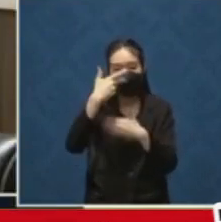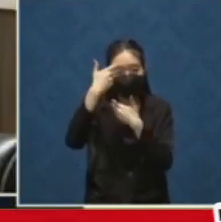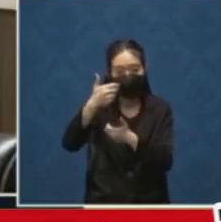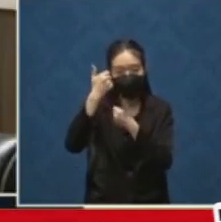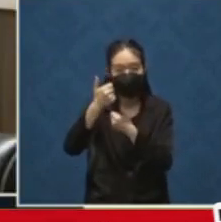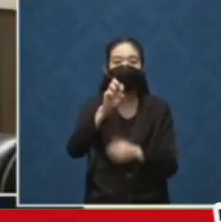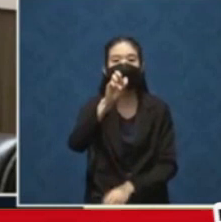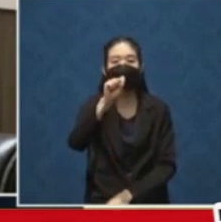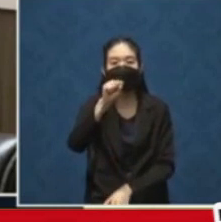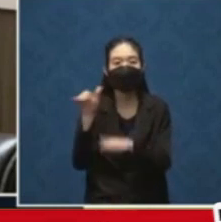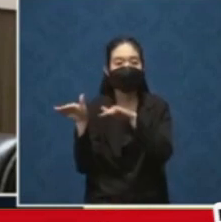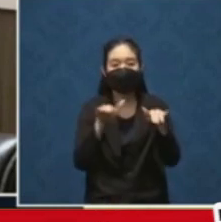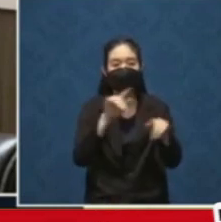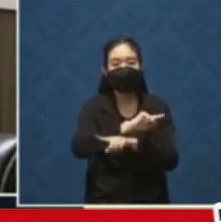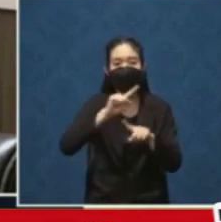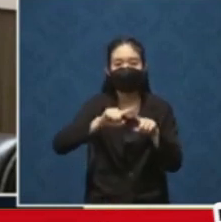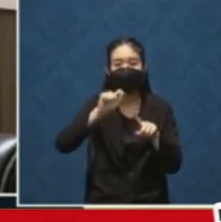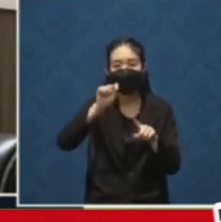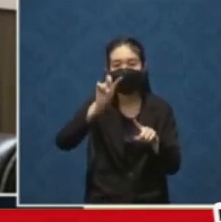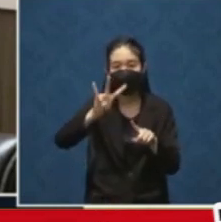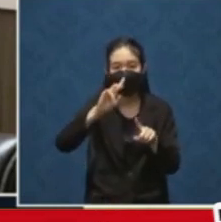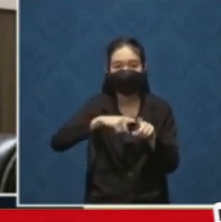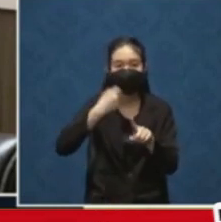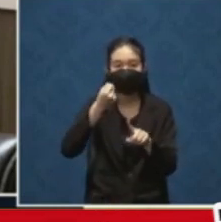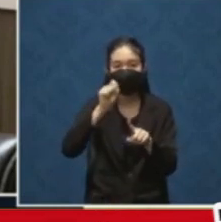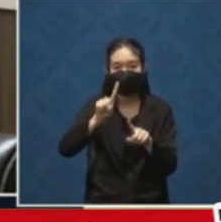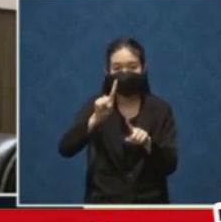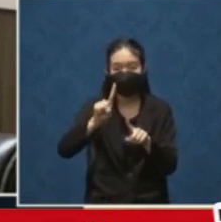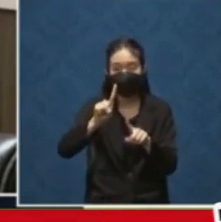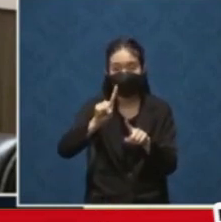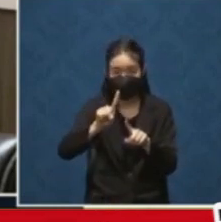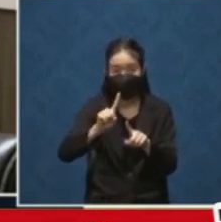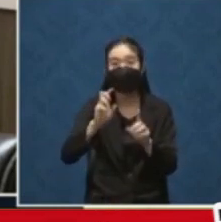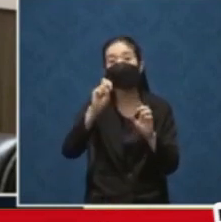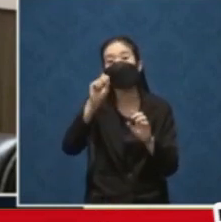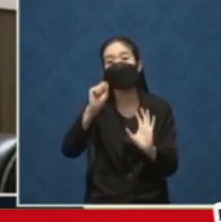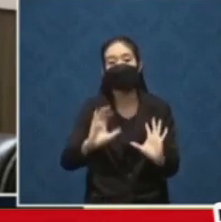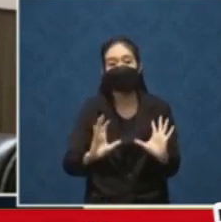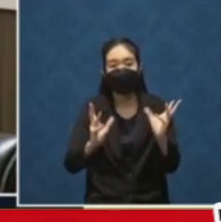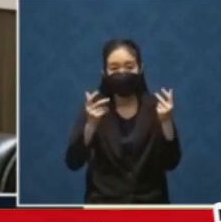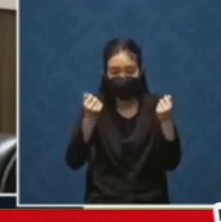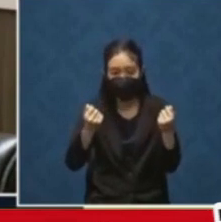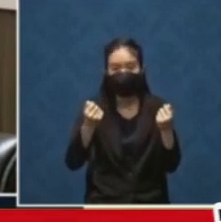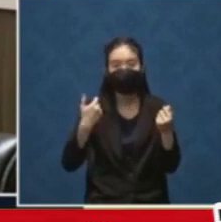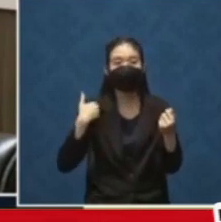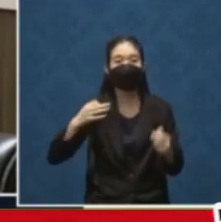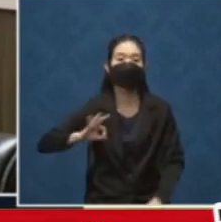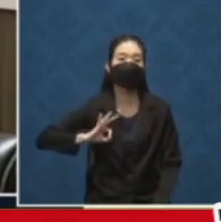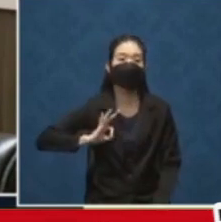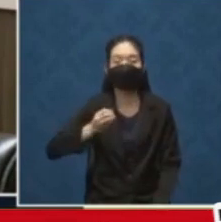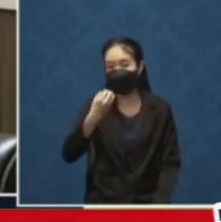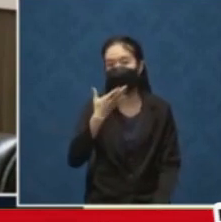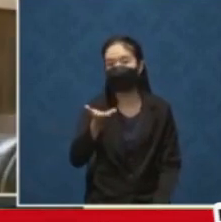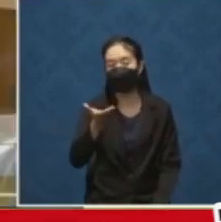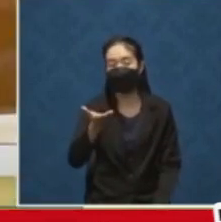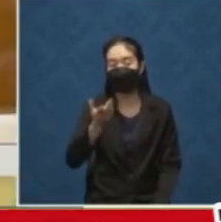ี่เข้มารบการสอบพร้มกัน ในวิต 27 พฤษิกายนมาประสบเสร็ในวัลงขึ้ ตามที่ท่านสมา